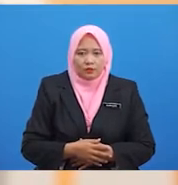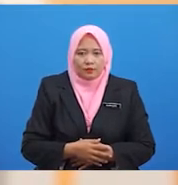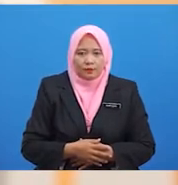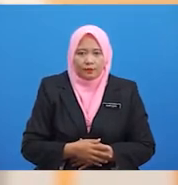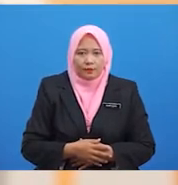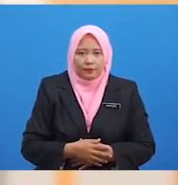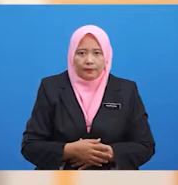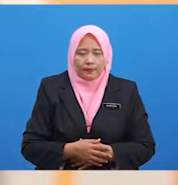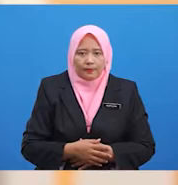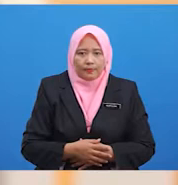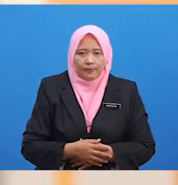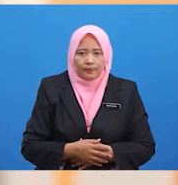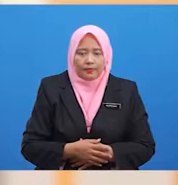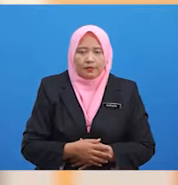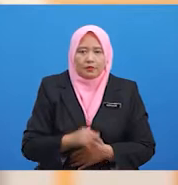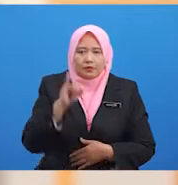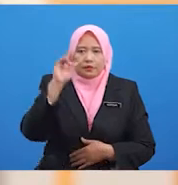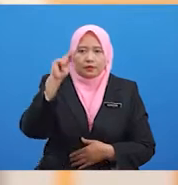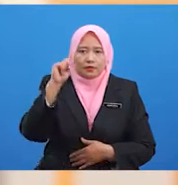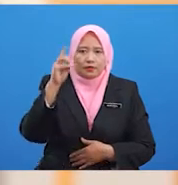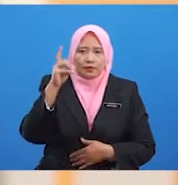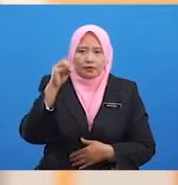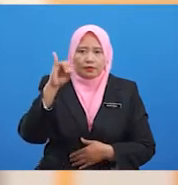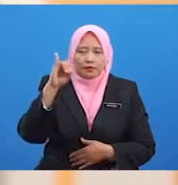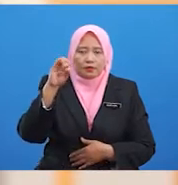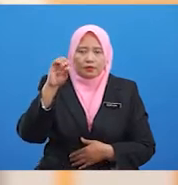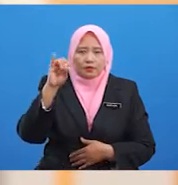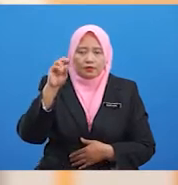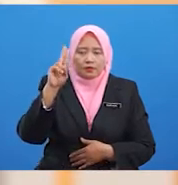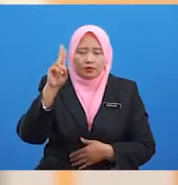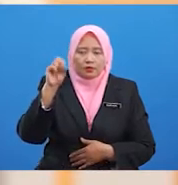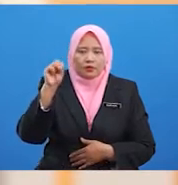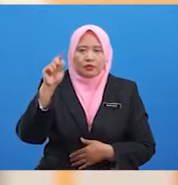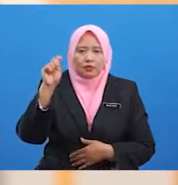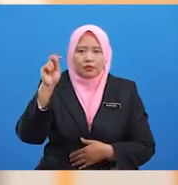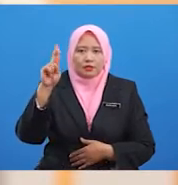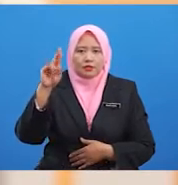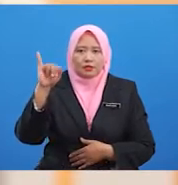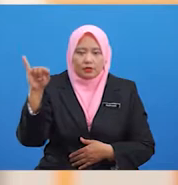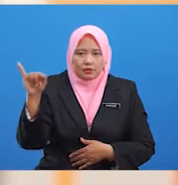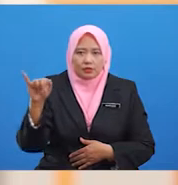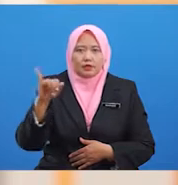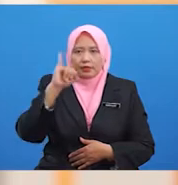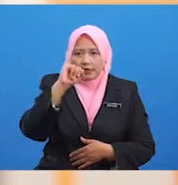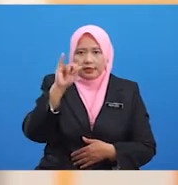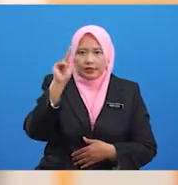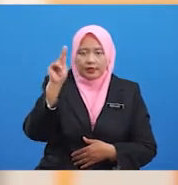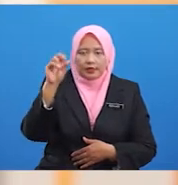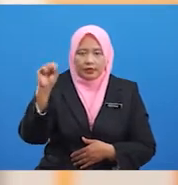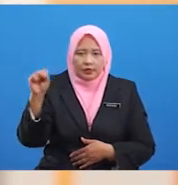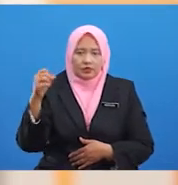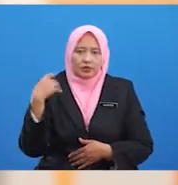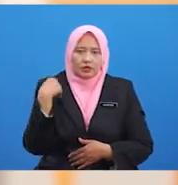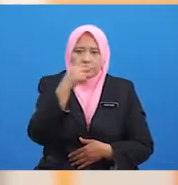Julai 2018, industri kecil dan sederhana IKS merupakan perusahaan